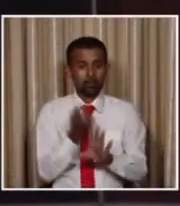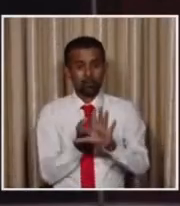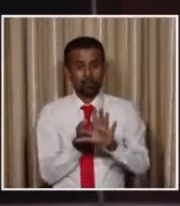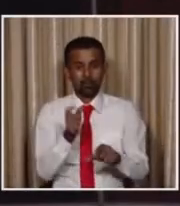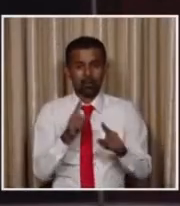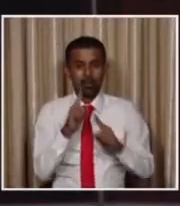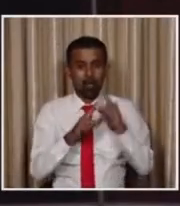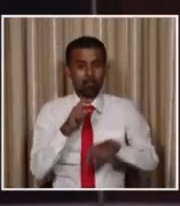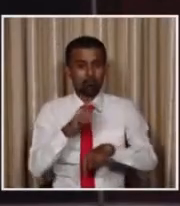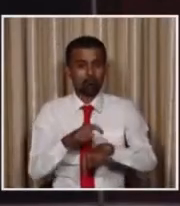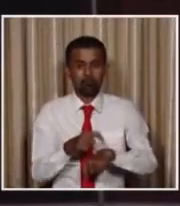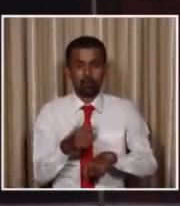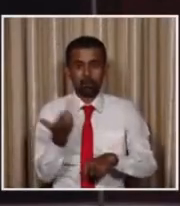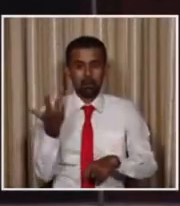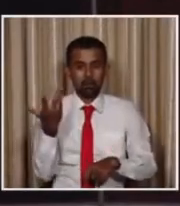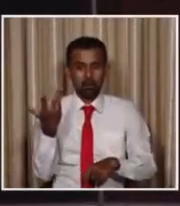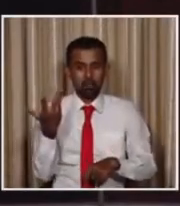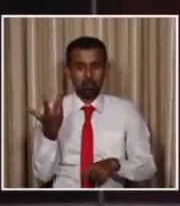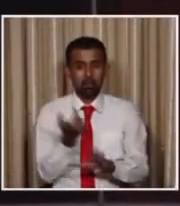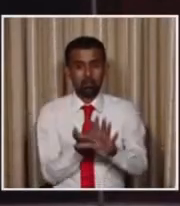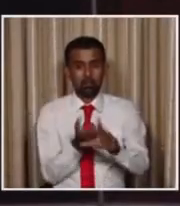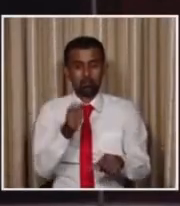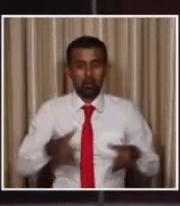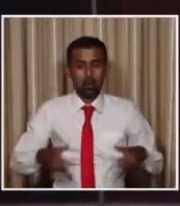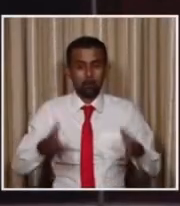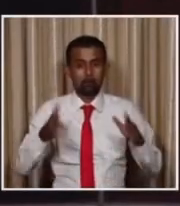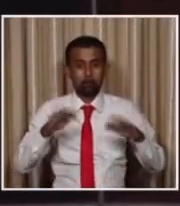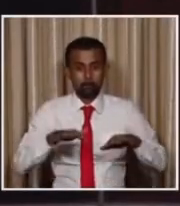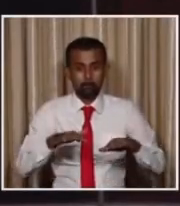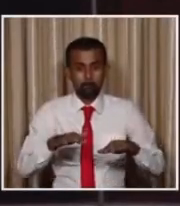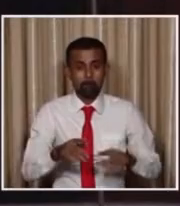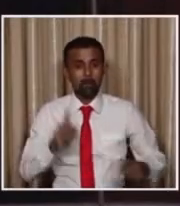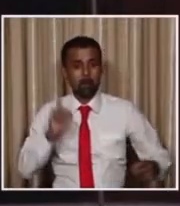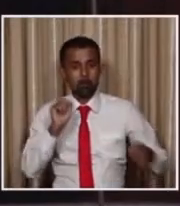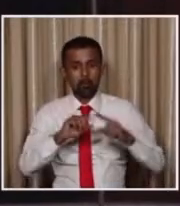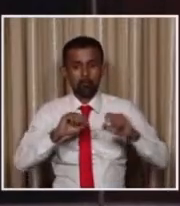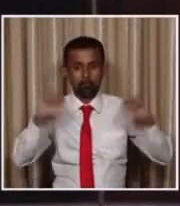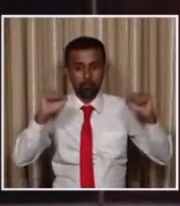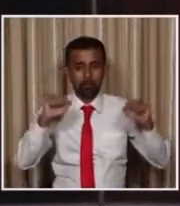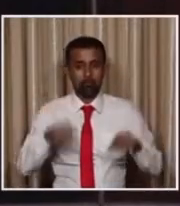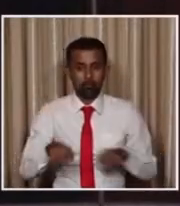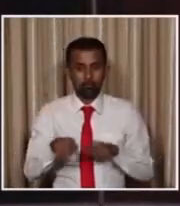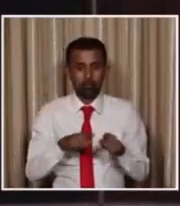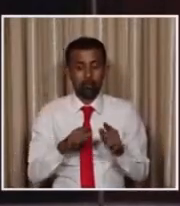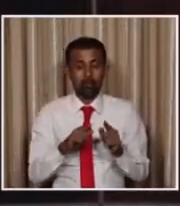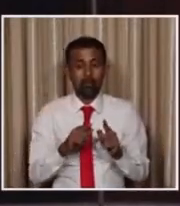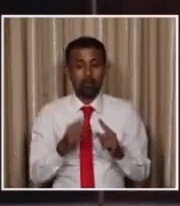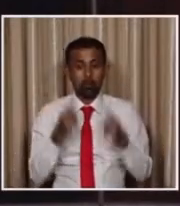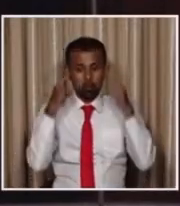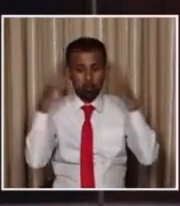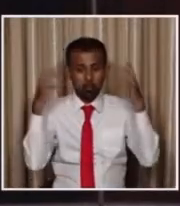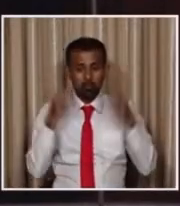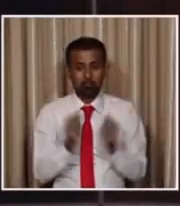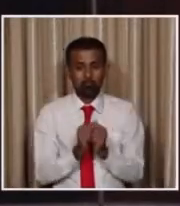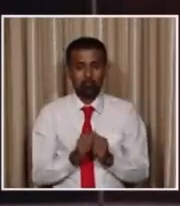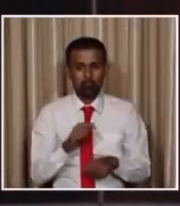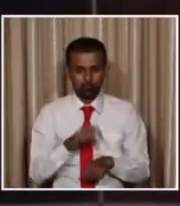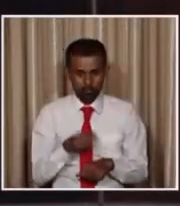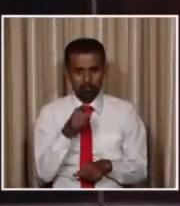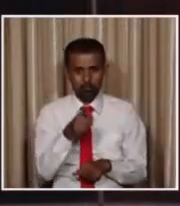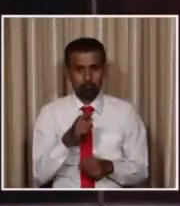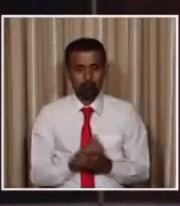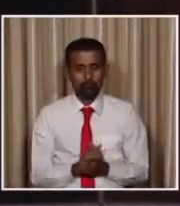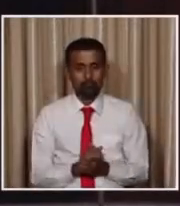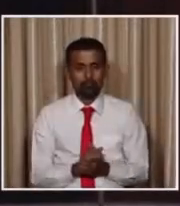katha karanna awasthawak naha kiyala tarunayo mahamagata panala kerali gahuwe me wage amathuru uddaccha gamin katiyutu karana welawa neida